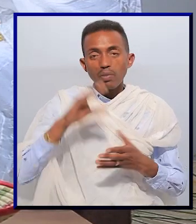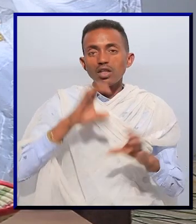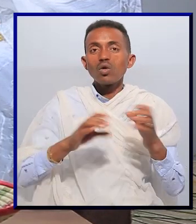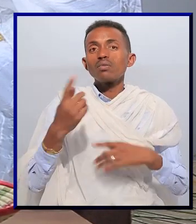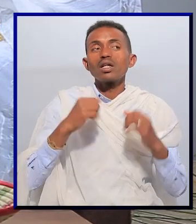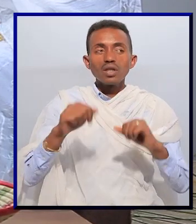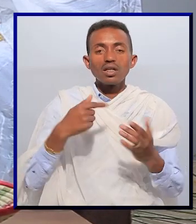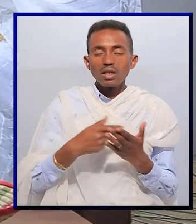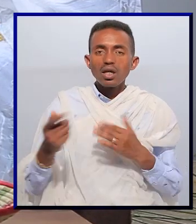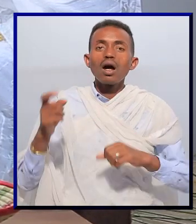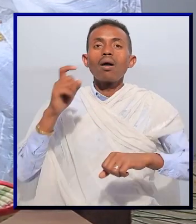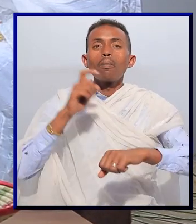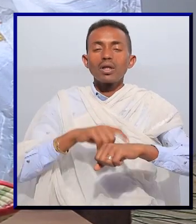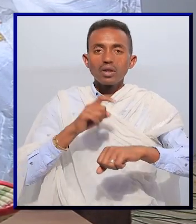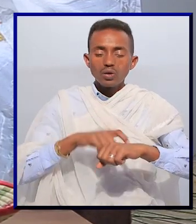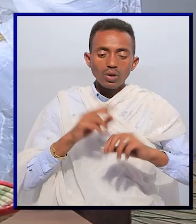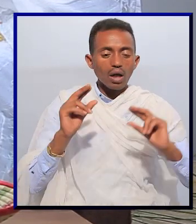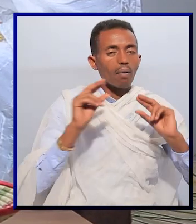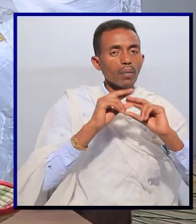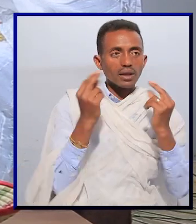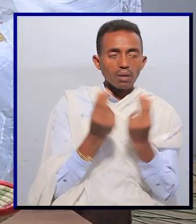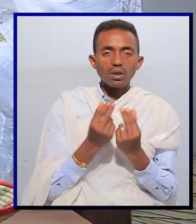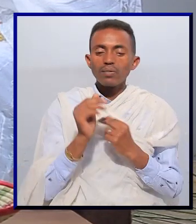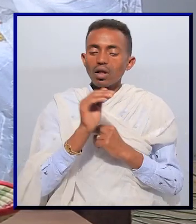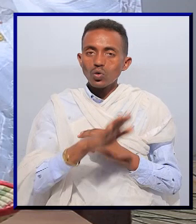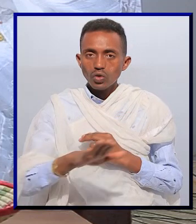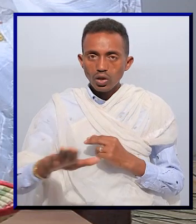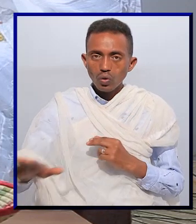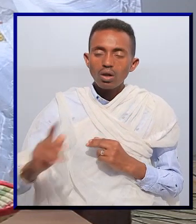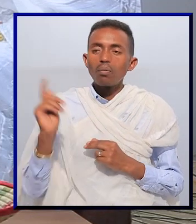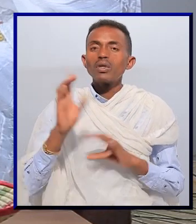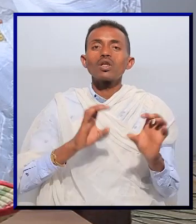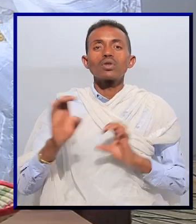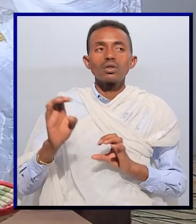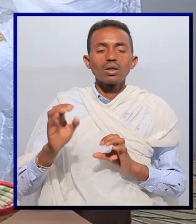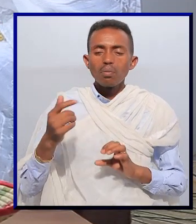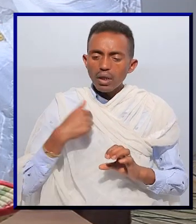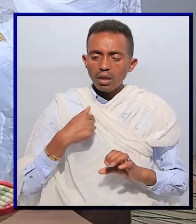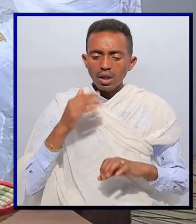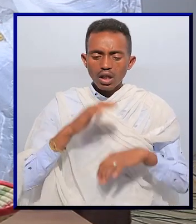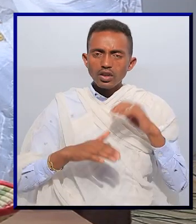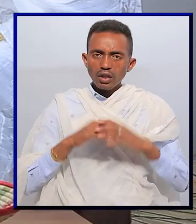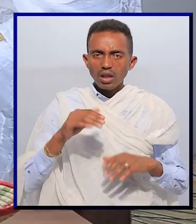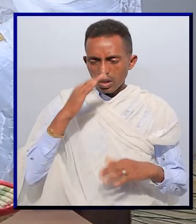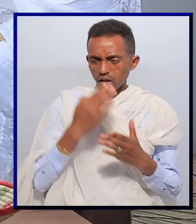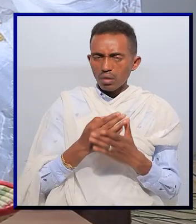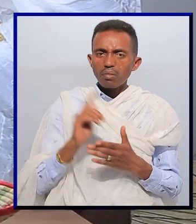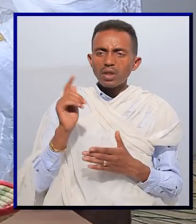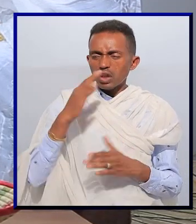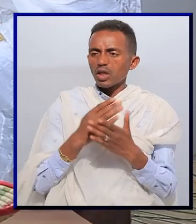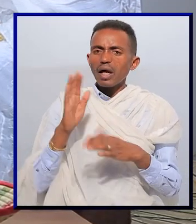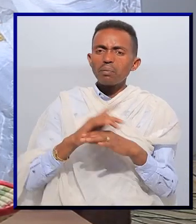ይችላልና ይሄንን በየጊዜው ቤተሰብ ልጆቻቸውን ምንድነው ልጄ ጋር ያለው ሴት ነች ልጄ